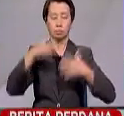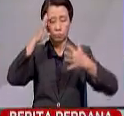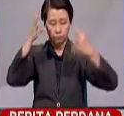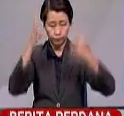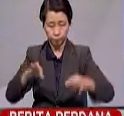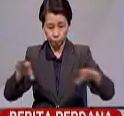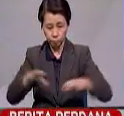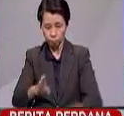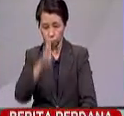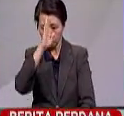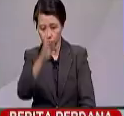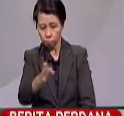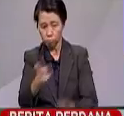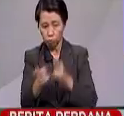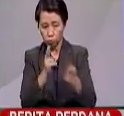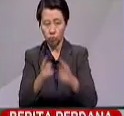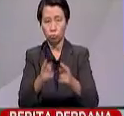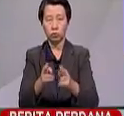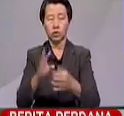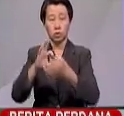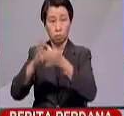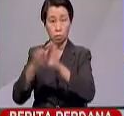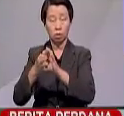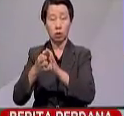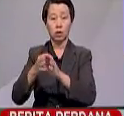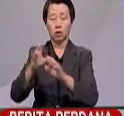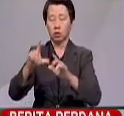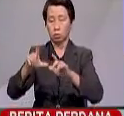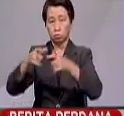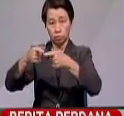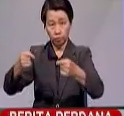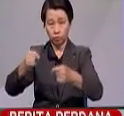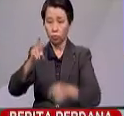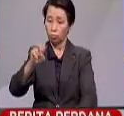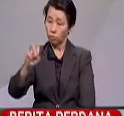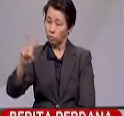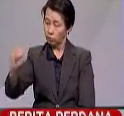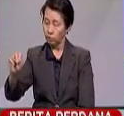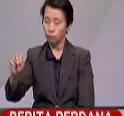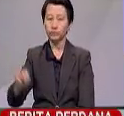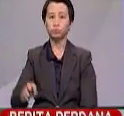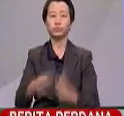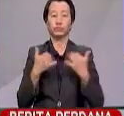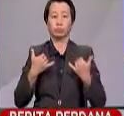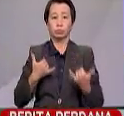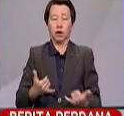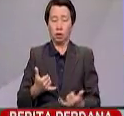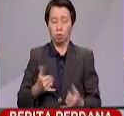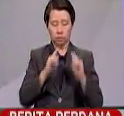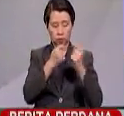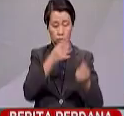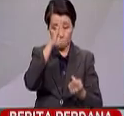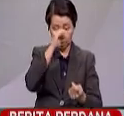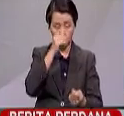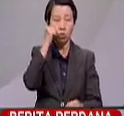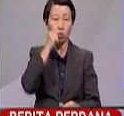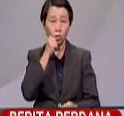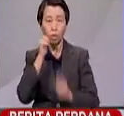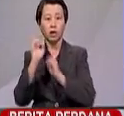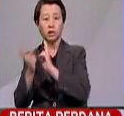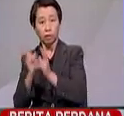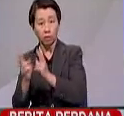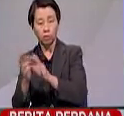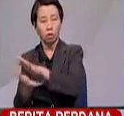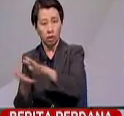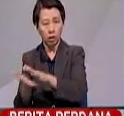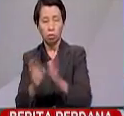yang diberi mahu fokus kepada usaha kelaikan Olimpik Tokyo 2020. Ketika ini, kem atlet lelaki, wanita dan campuran